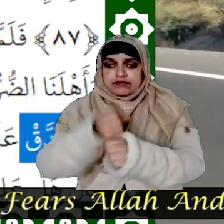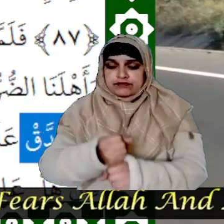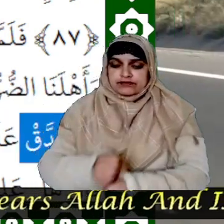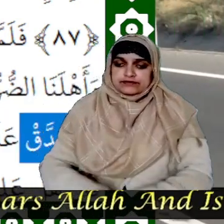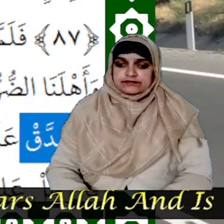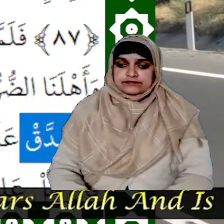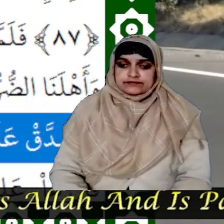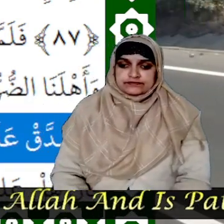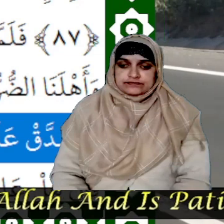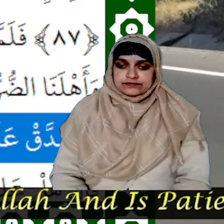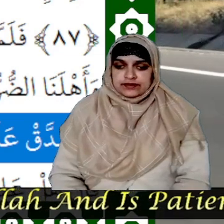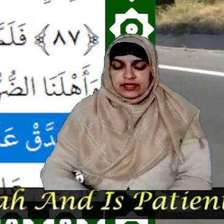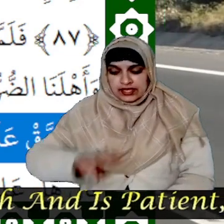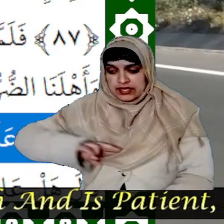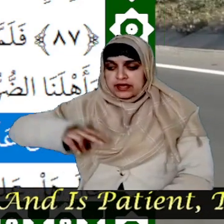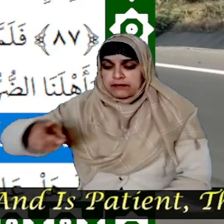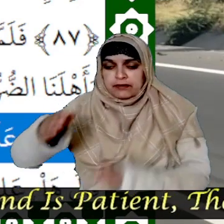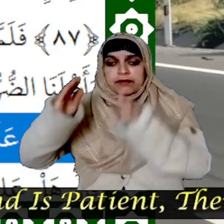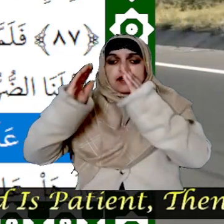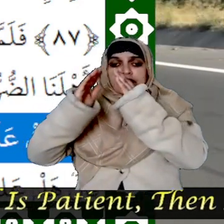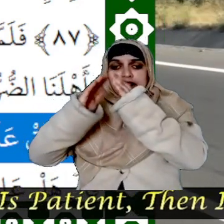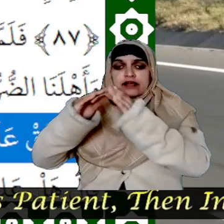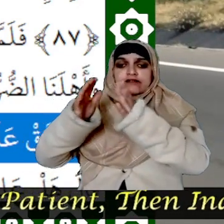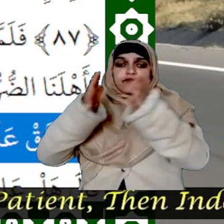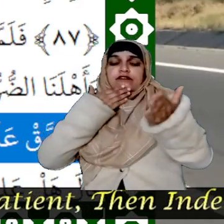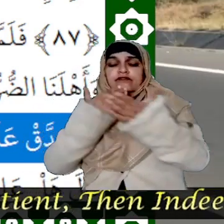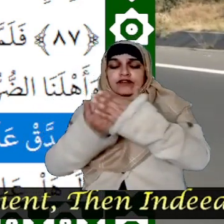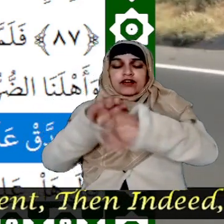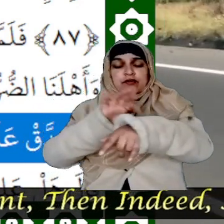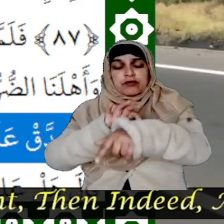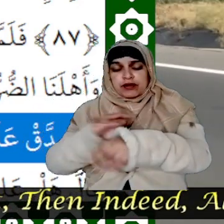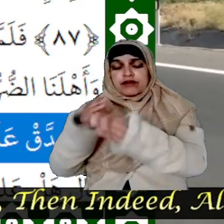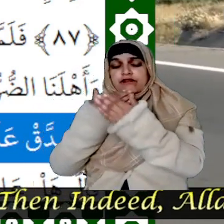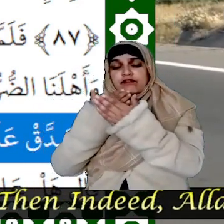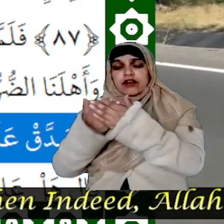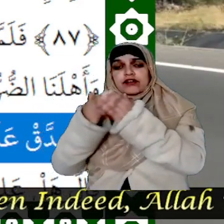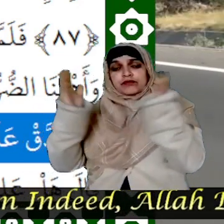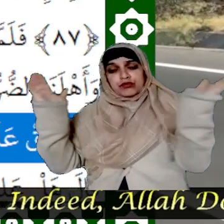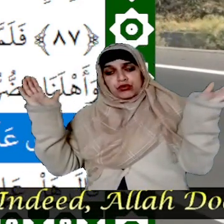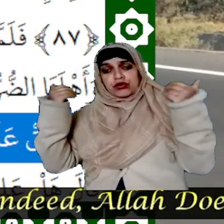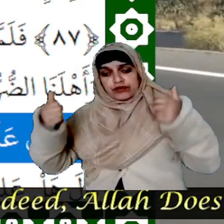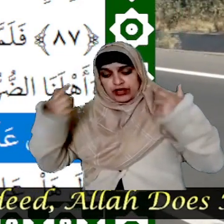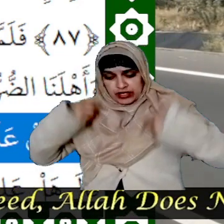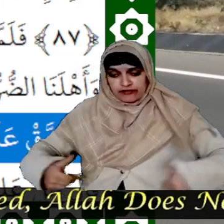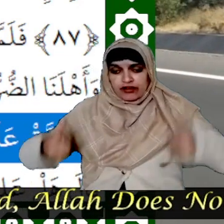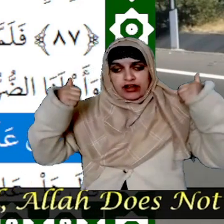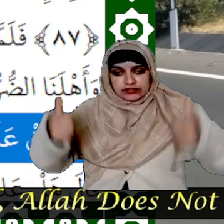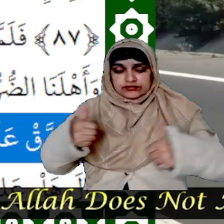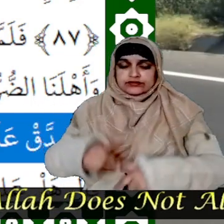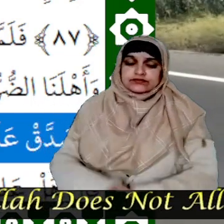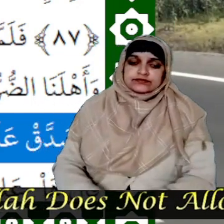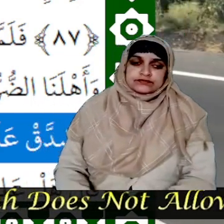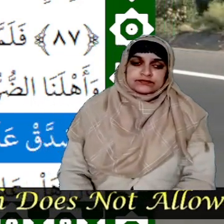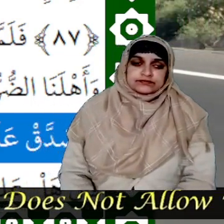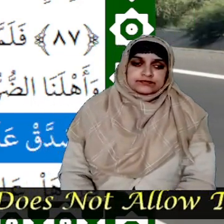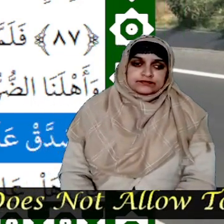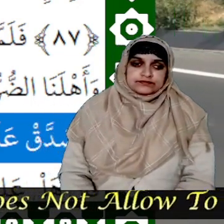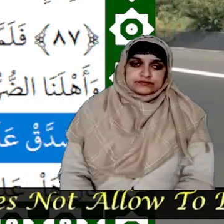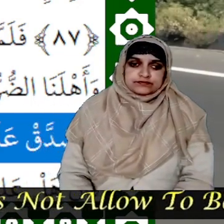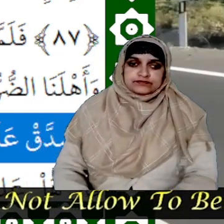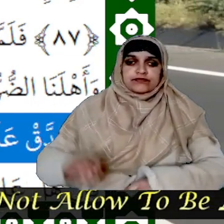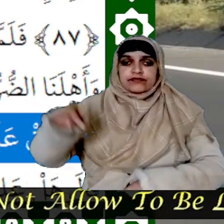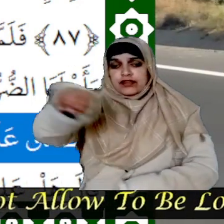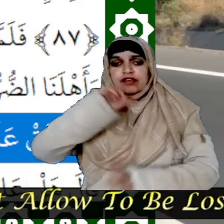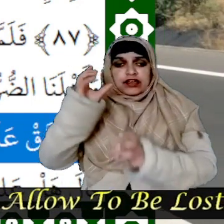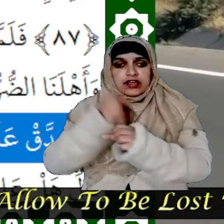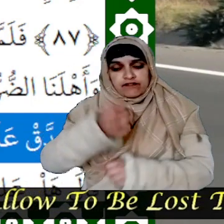وقوت جشون هنمانو قاتل نوخاني ما لقمتك خنان تقاو خنم حوصة خنان